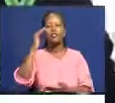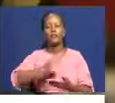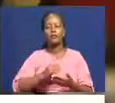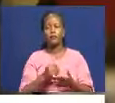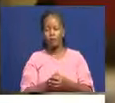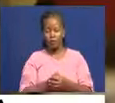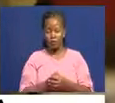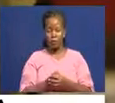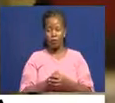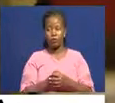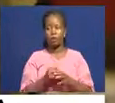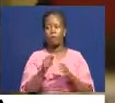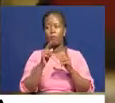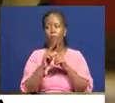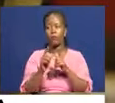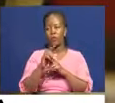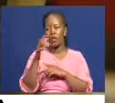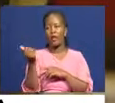Hatimaye